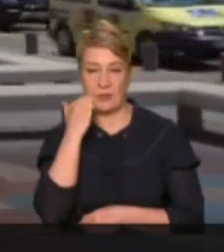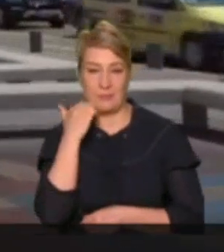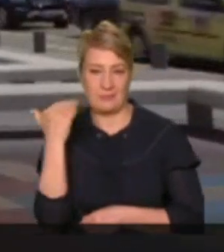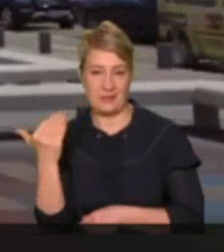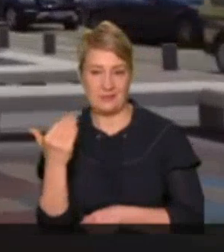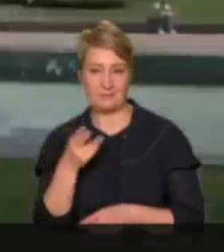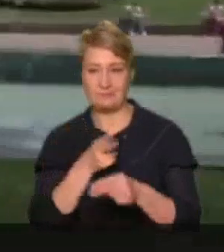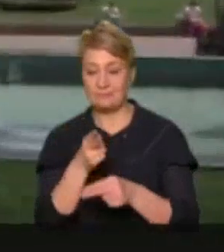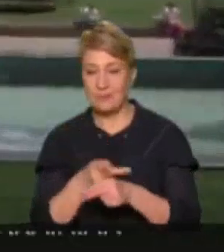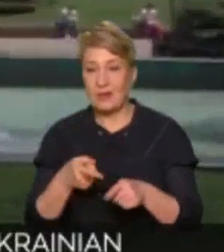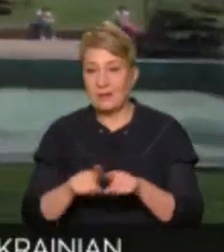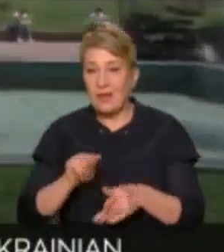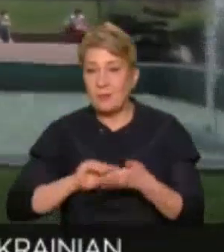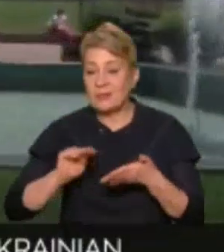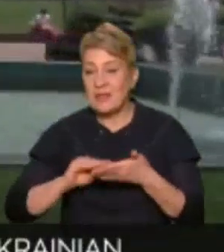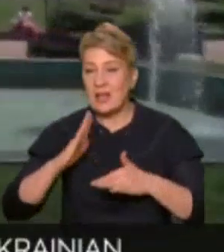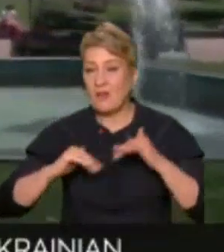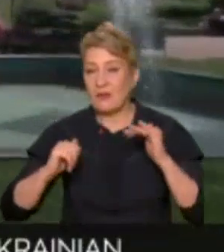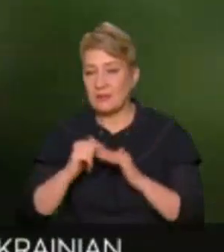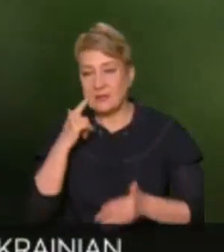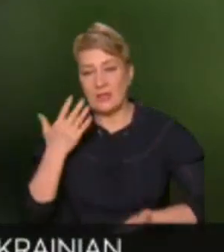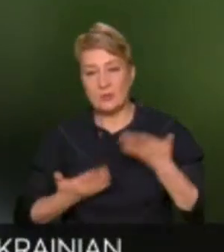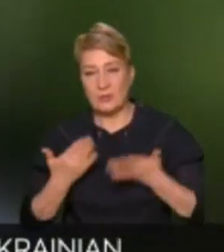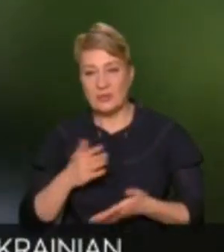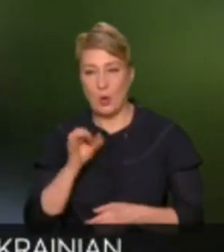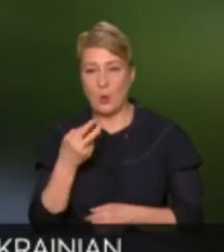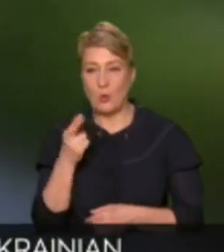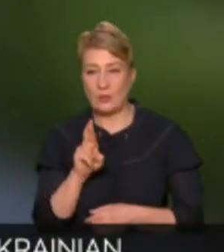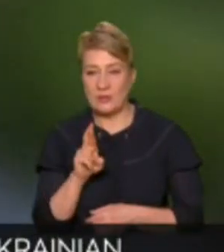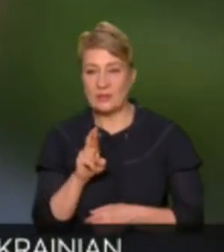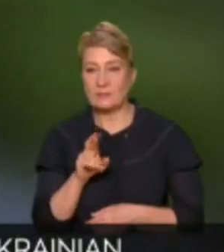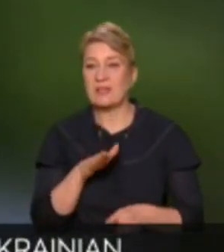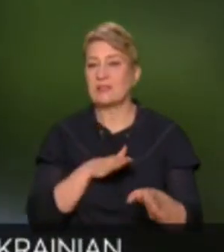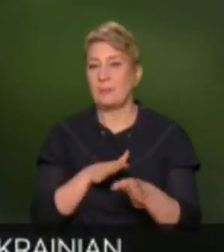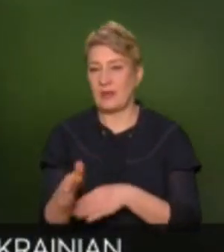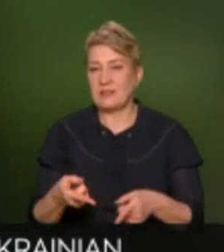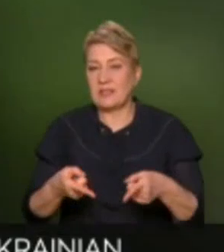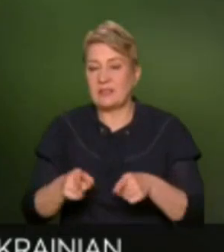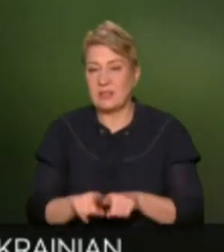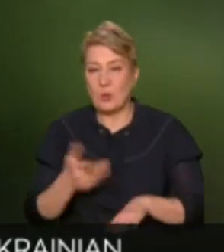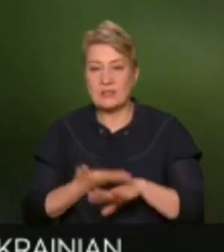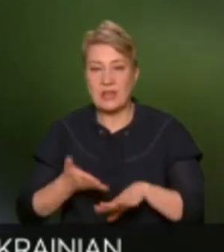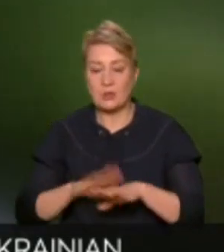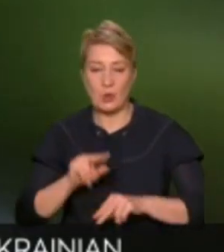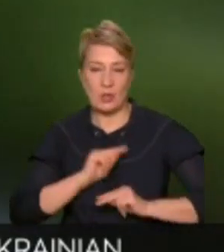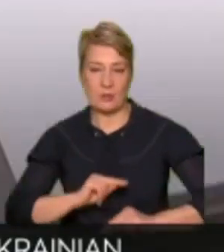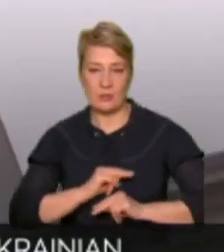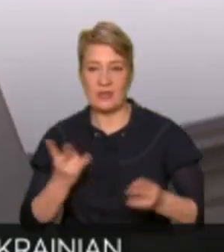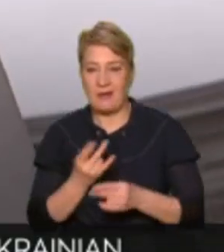Так писали фахівці, сумніваючись, що Олеся Ілещук упорається з такою дійсно складною роботою, яка